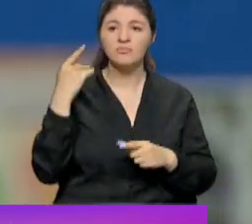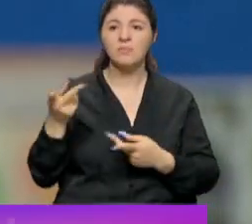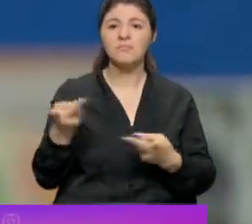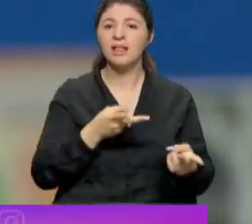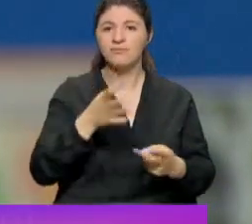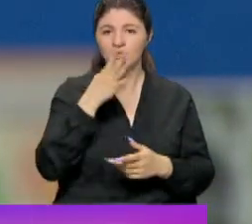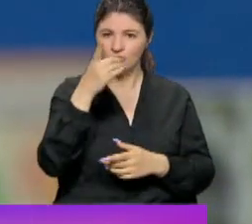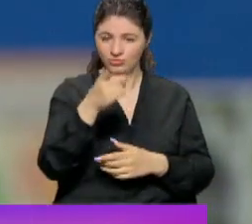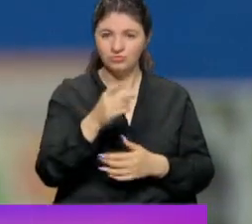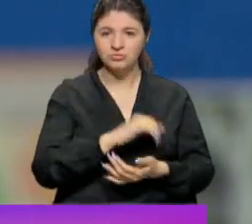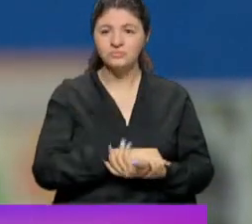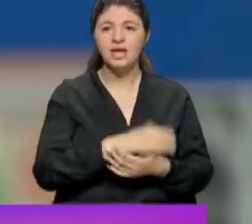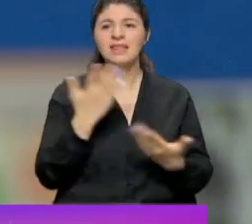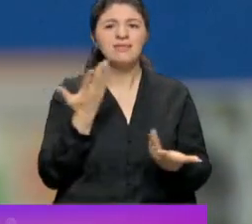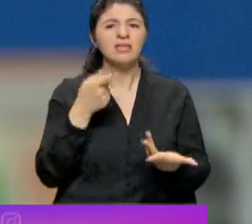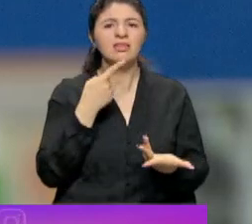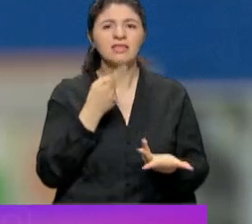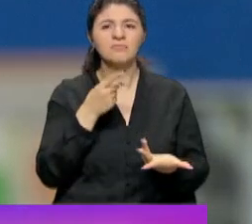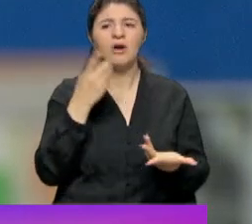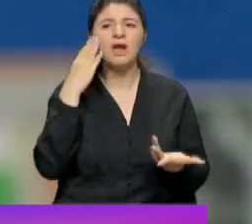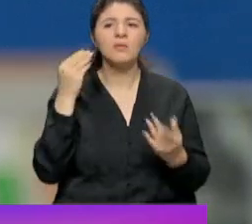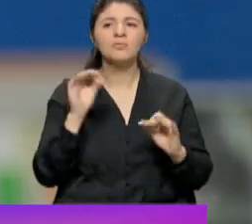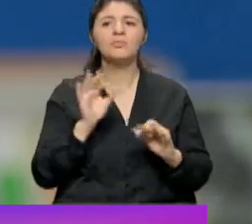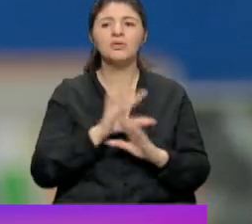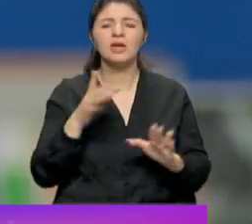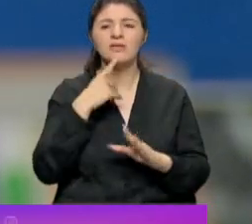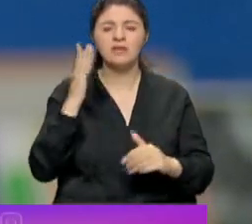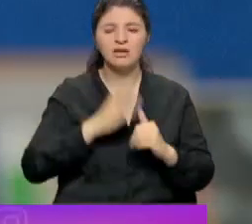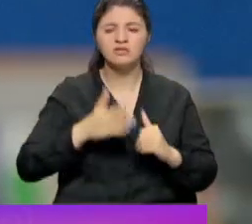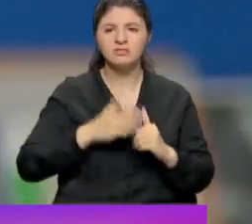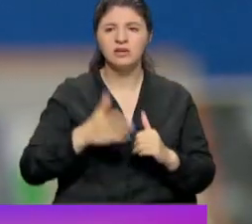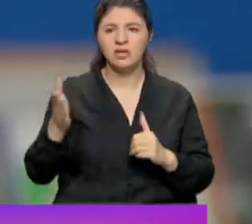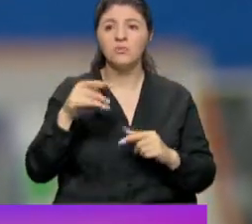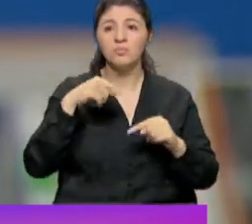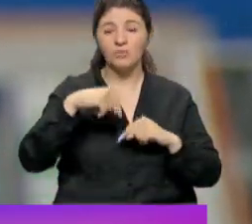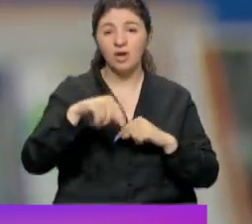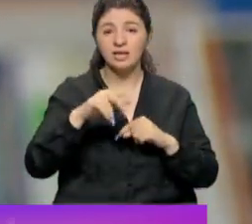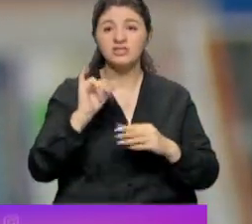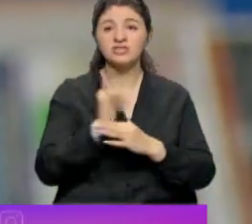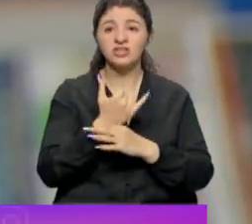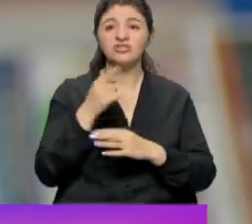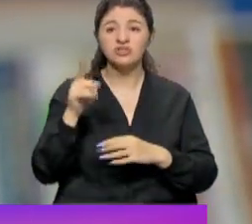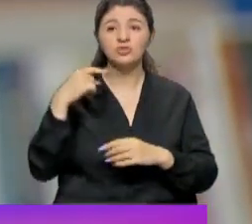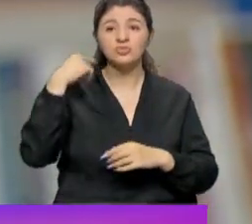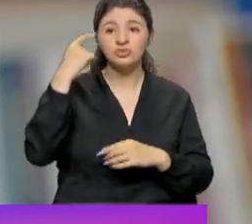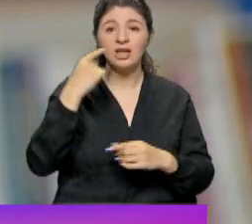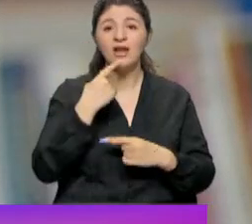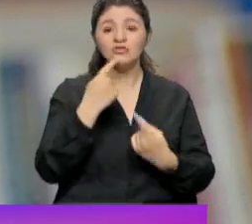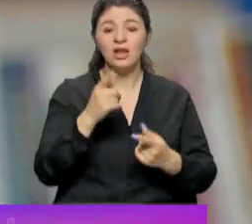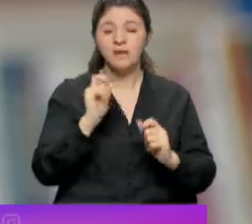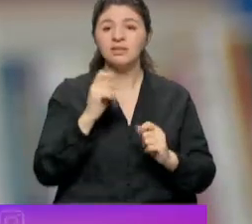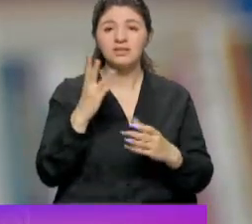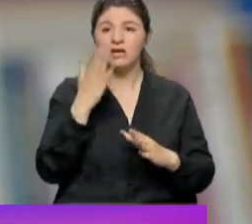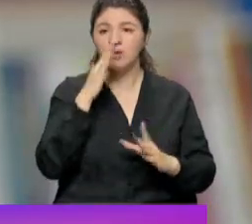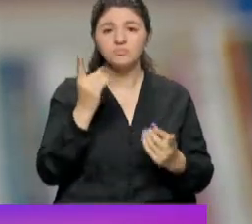burada almıştık biliyorsunuz nedir dedim Anlamak mümkün değil dedi yasakları Bu arada sanatçının Düşüncelerini ifade